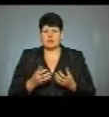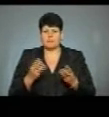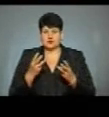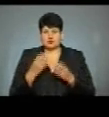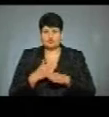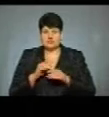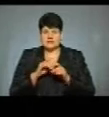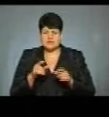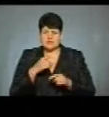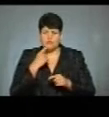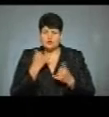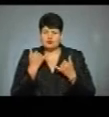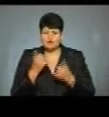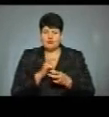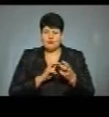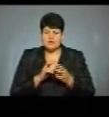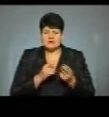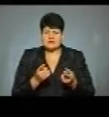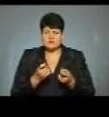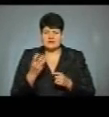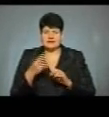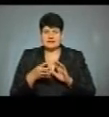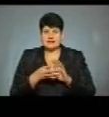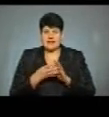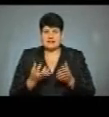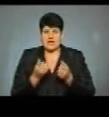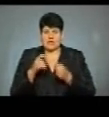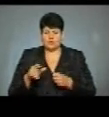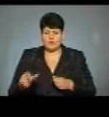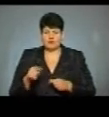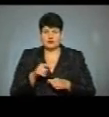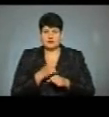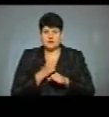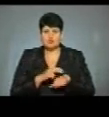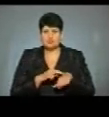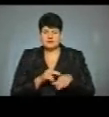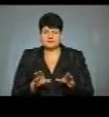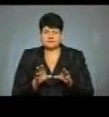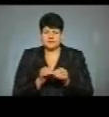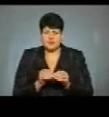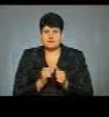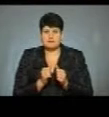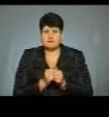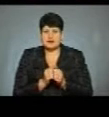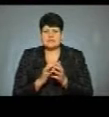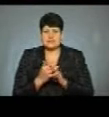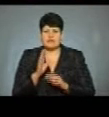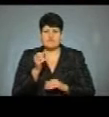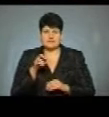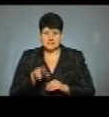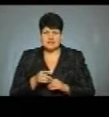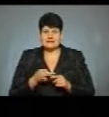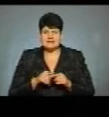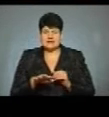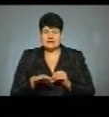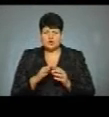Сергій Сорока каже, сьогодні до пошуків залучили 39 рятувальників. Вони працюють з поліцейськими поблизу села Вівся. Це є територія